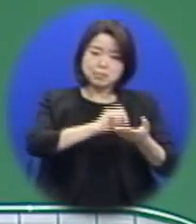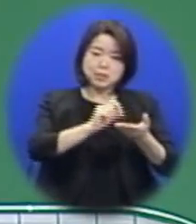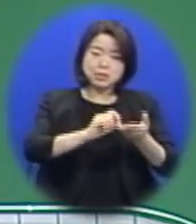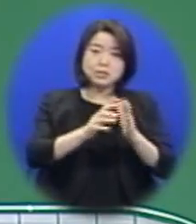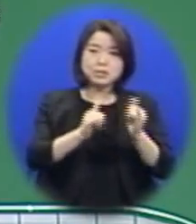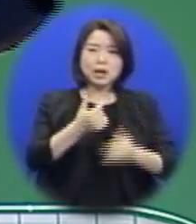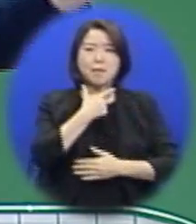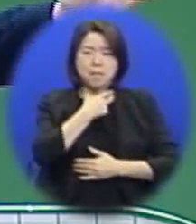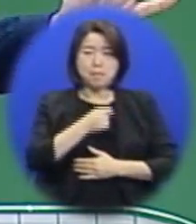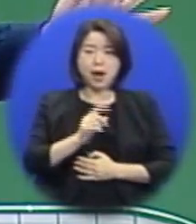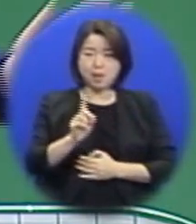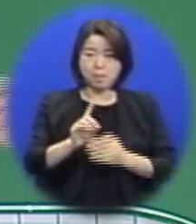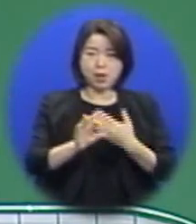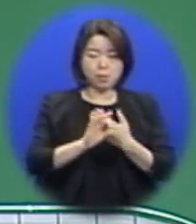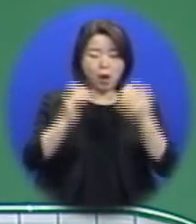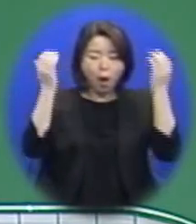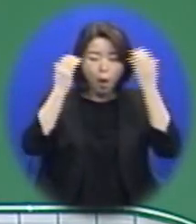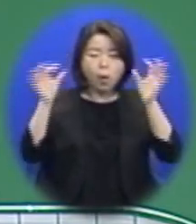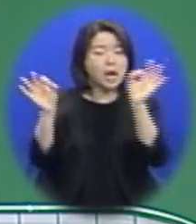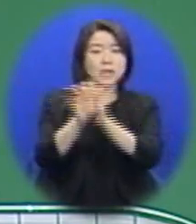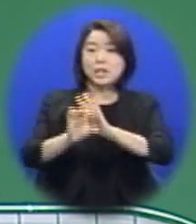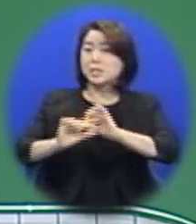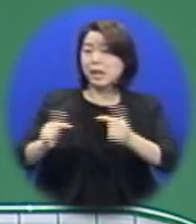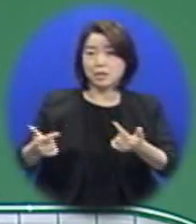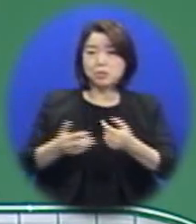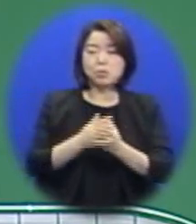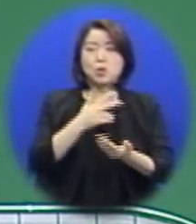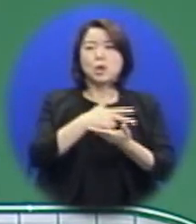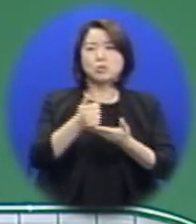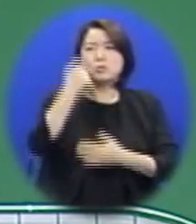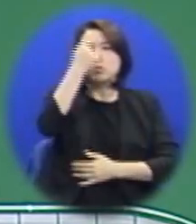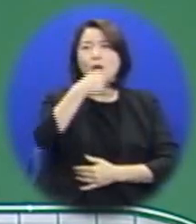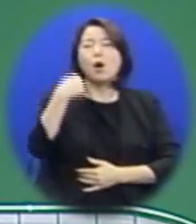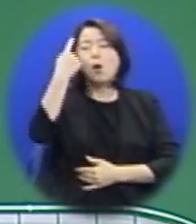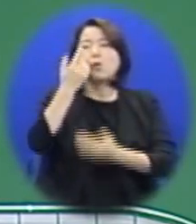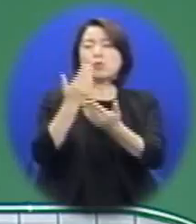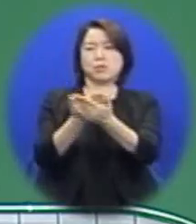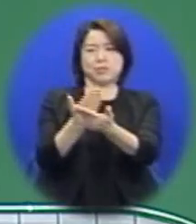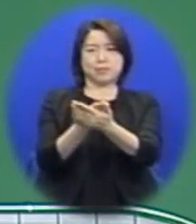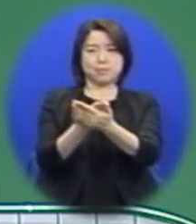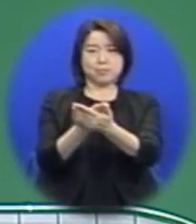갈망은 고난이 없게 해달라는 게 아니고 주님의 얼굴을 구하는